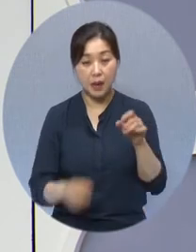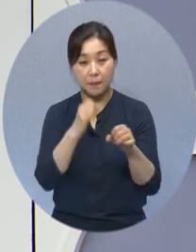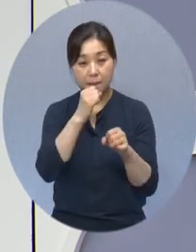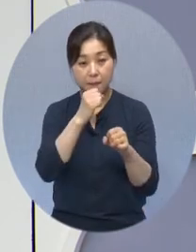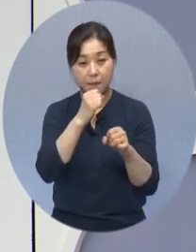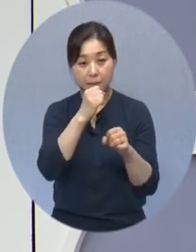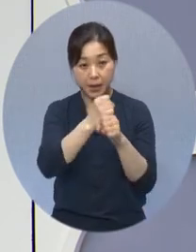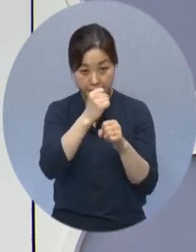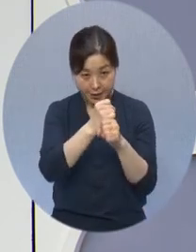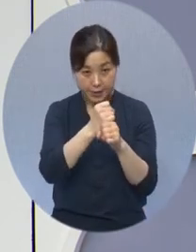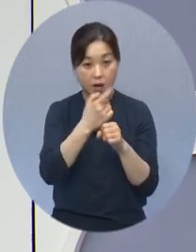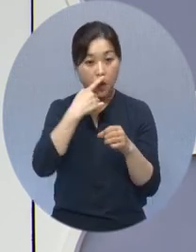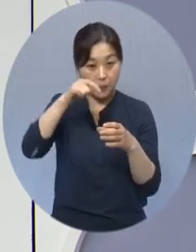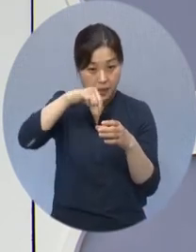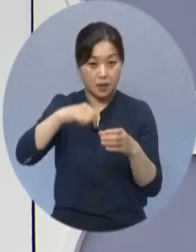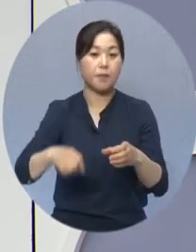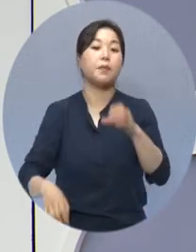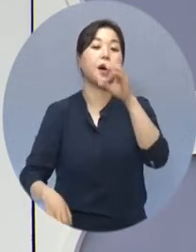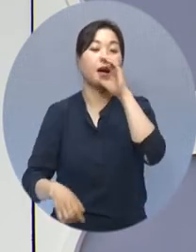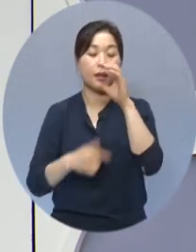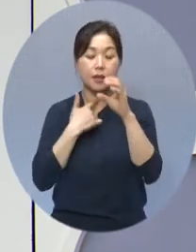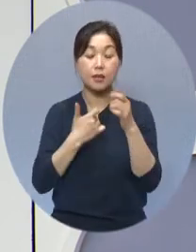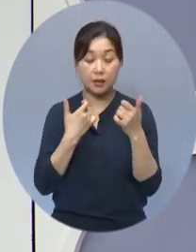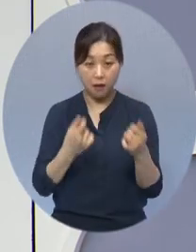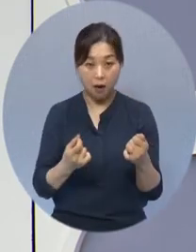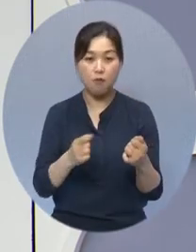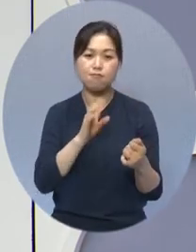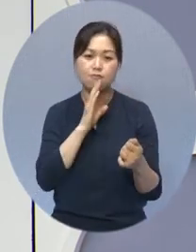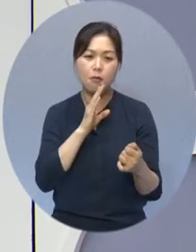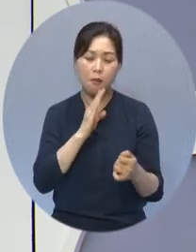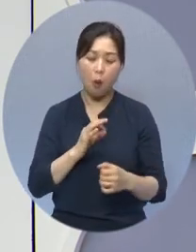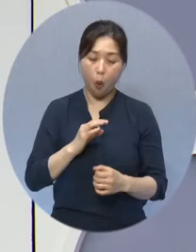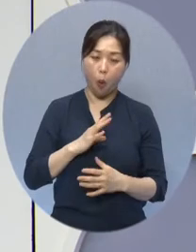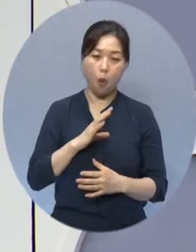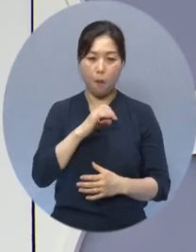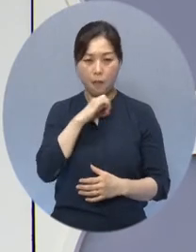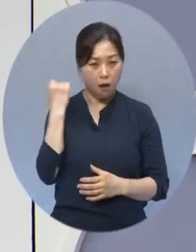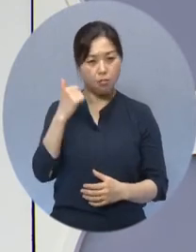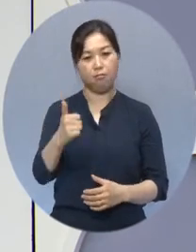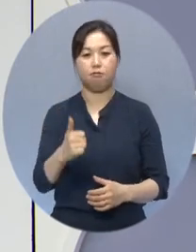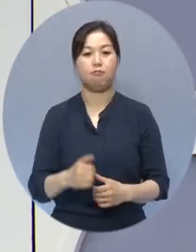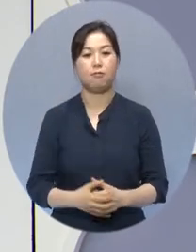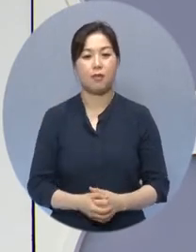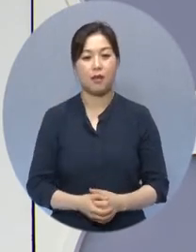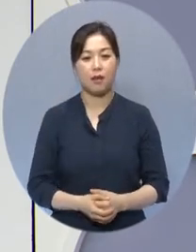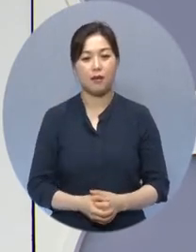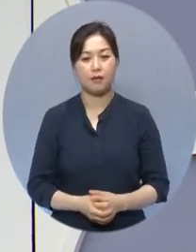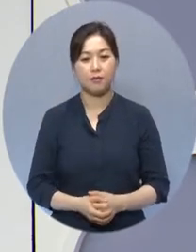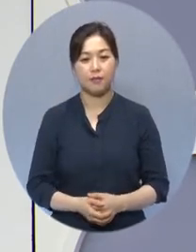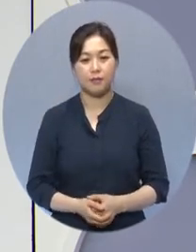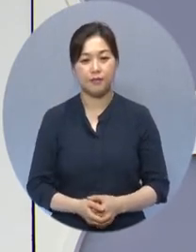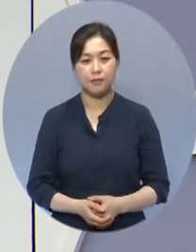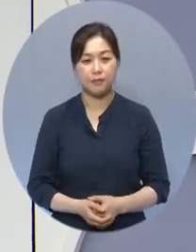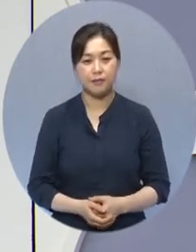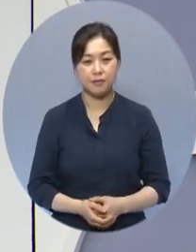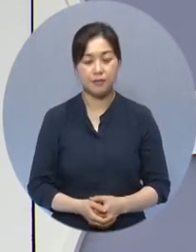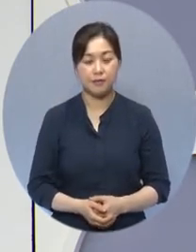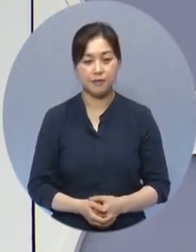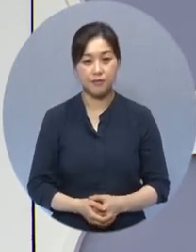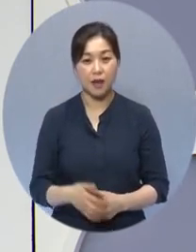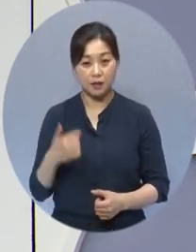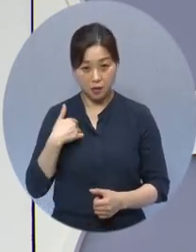커피를 제가 직접 마셔봤는데요. 뭐 정말 맛에 놀랐습니다. 그래서 다른 마셨던 분들도